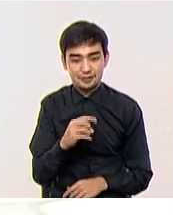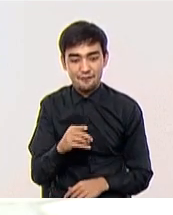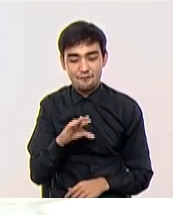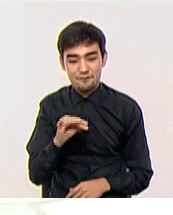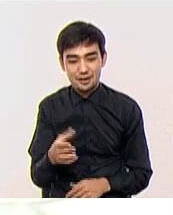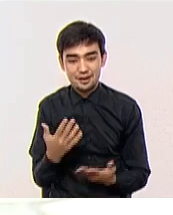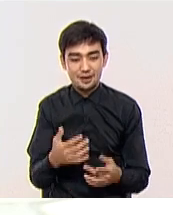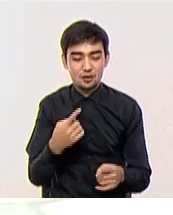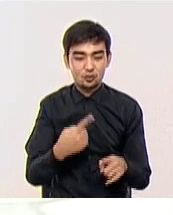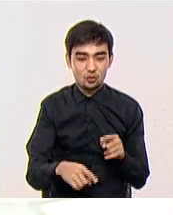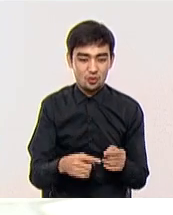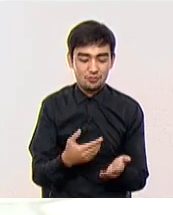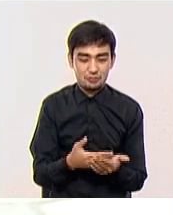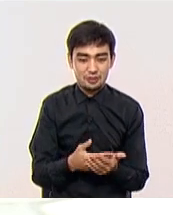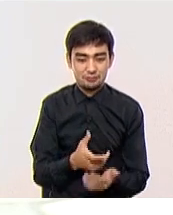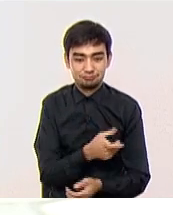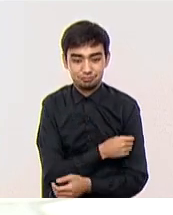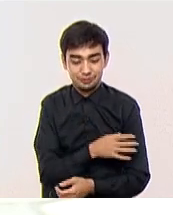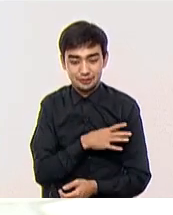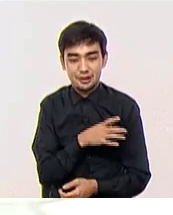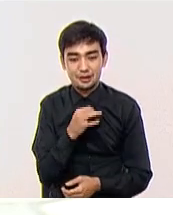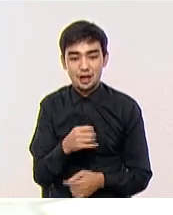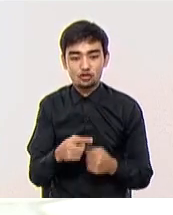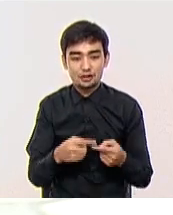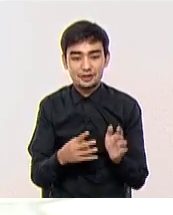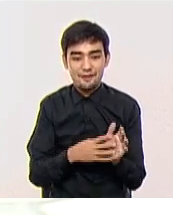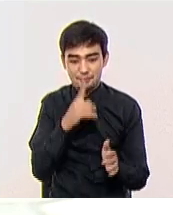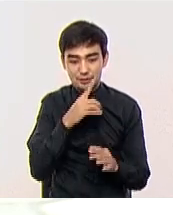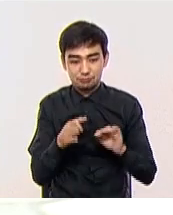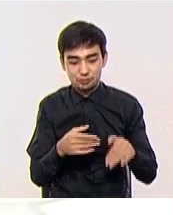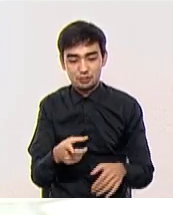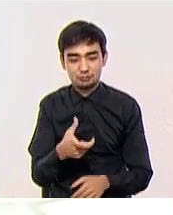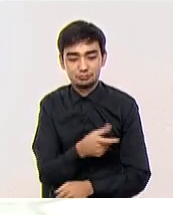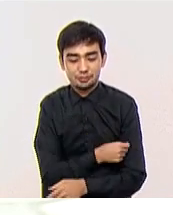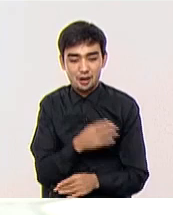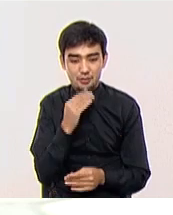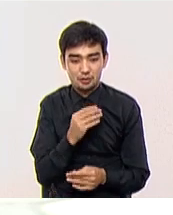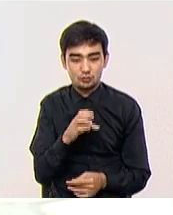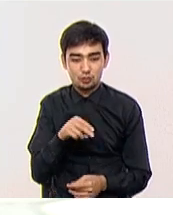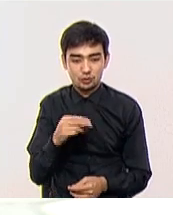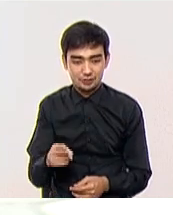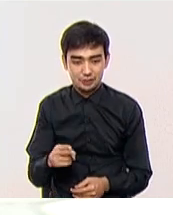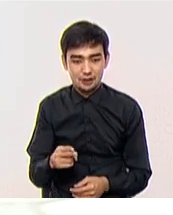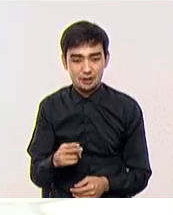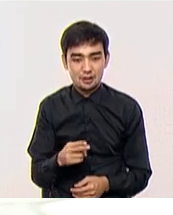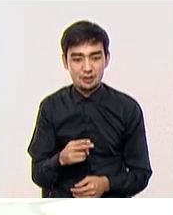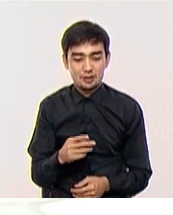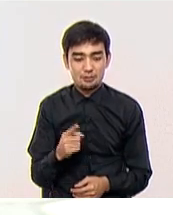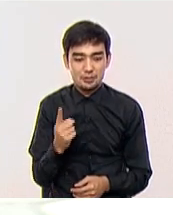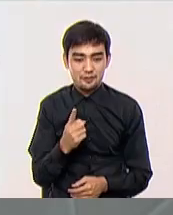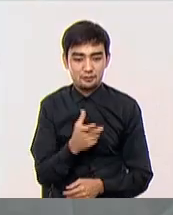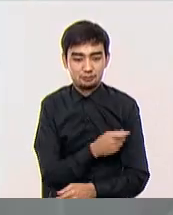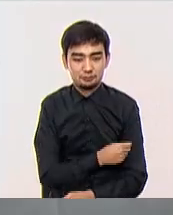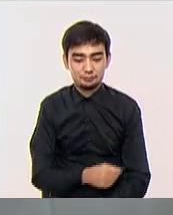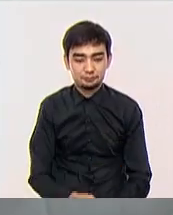либо другую инактивированную вакцину, он через 9 месяцев может получить вакцину «Спутник». Первый